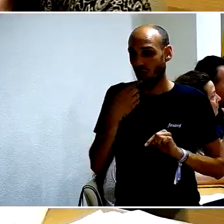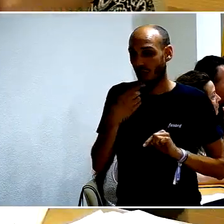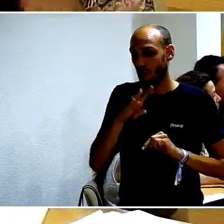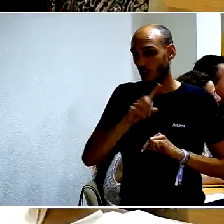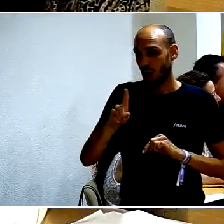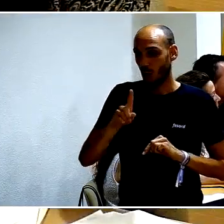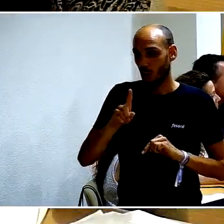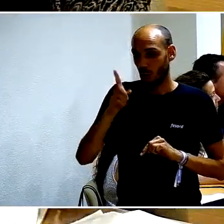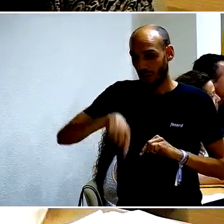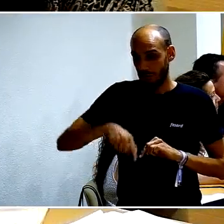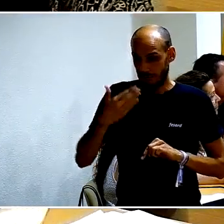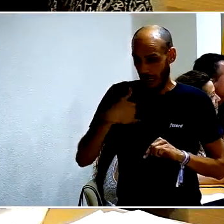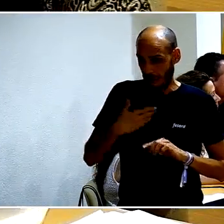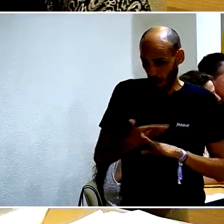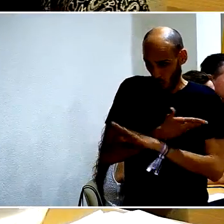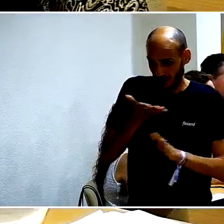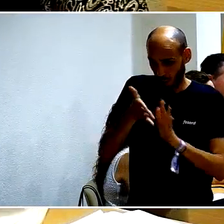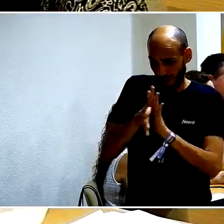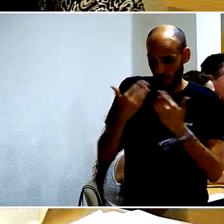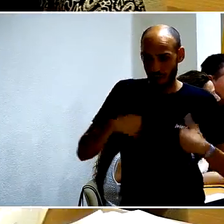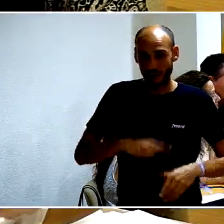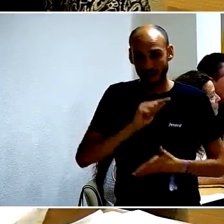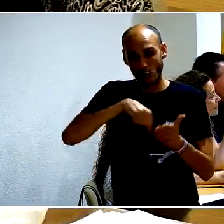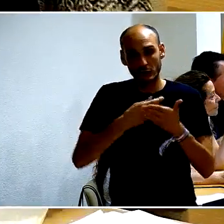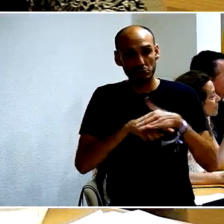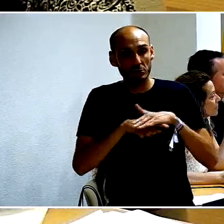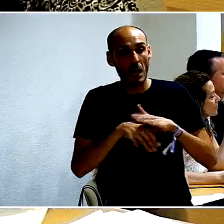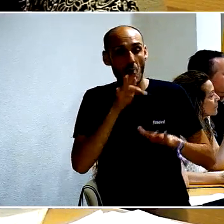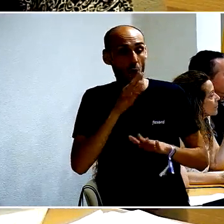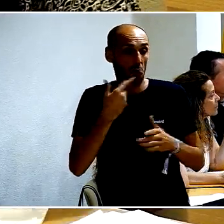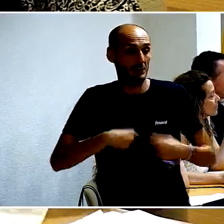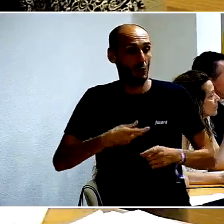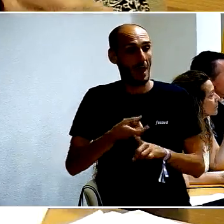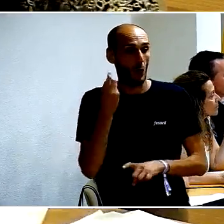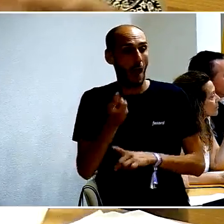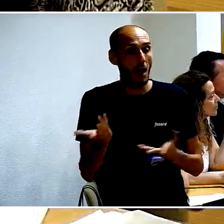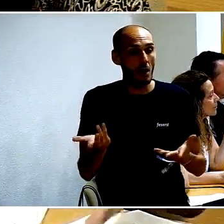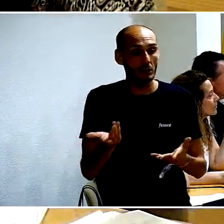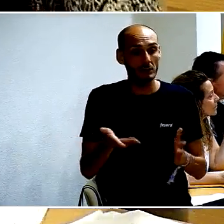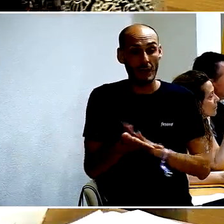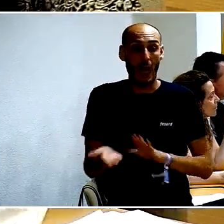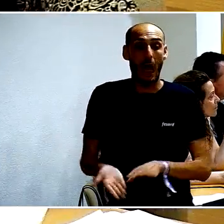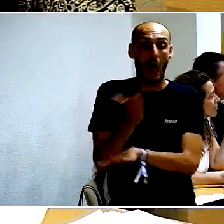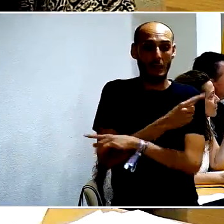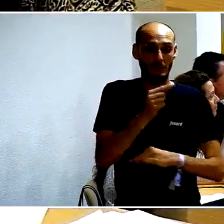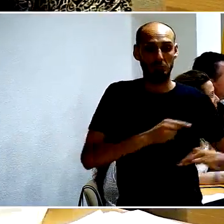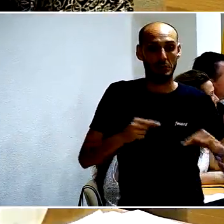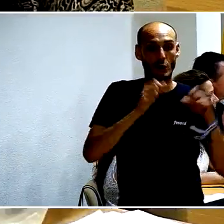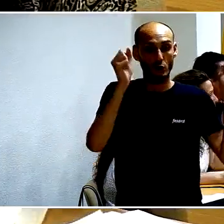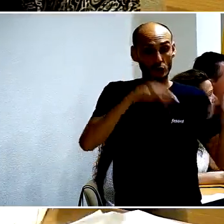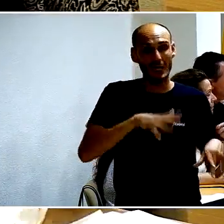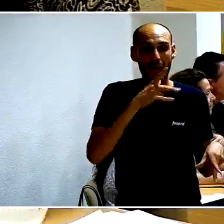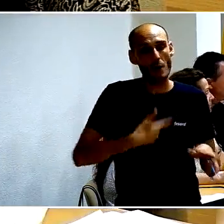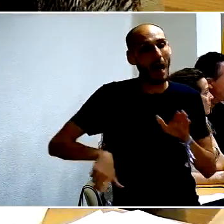que es deuen d'enguany, clar, si ho he explicat, els contractes que s'estan tramitant, com els de la grua, que fins ara se podien pagar sense passar per ple a la nova llei de contractes, i